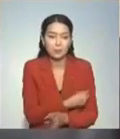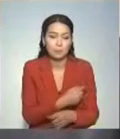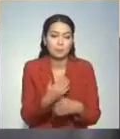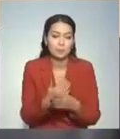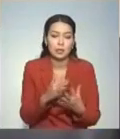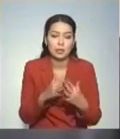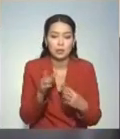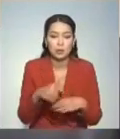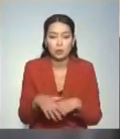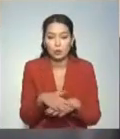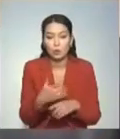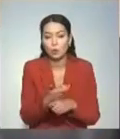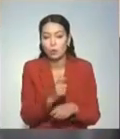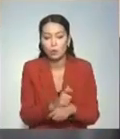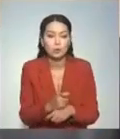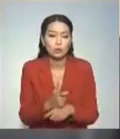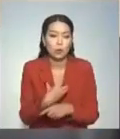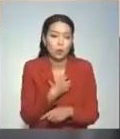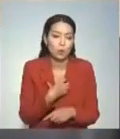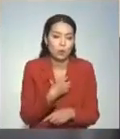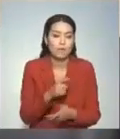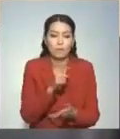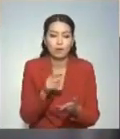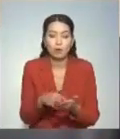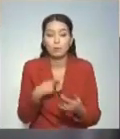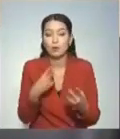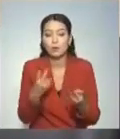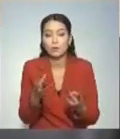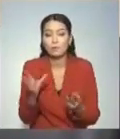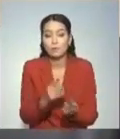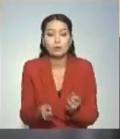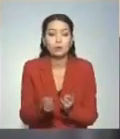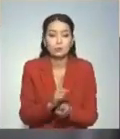сельским жителям. Это очень острый вопрос, и мы должны сделать все, чтобы изменить ситуацию.